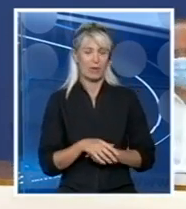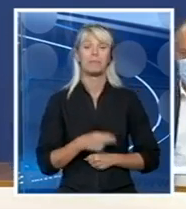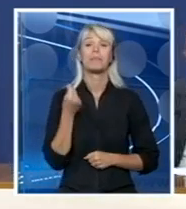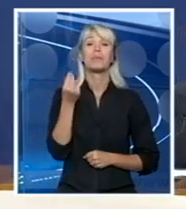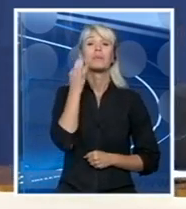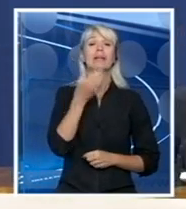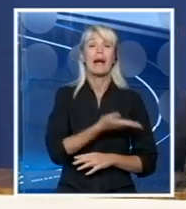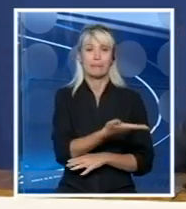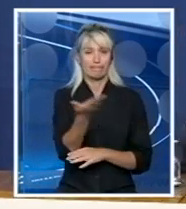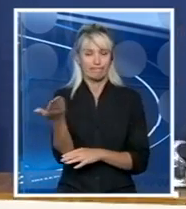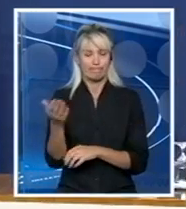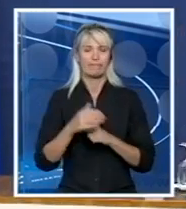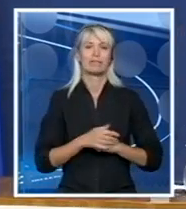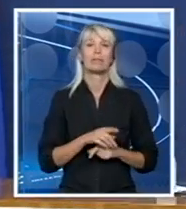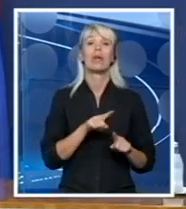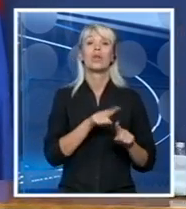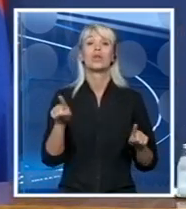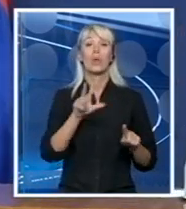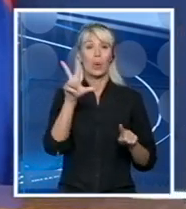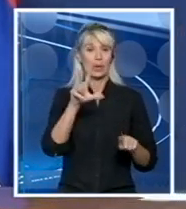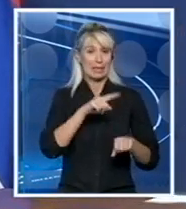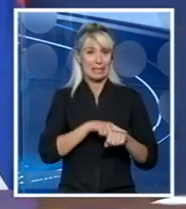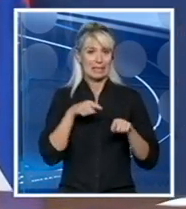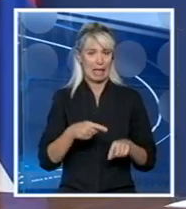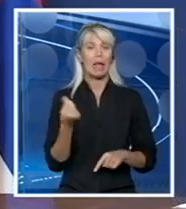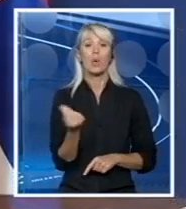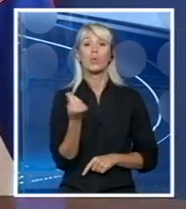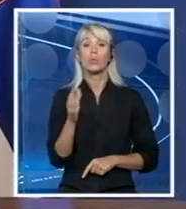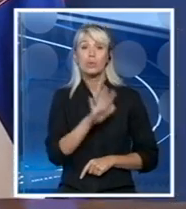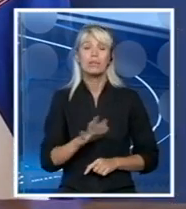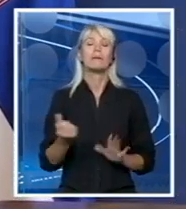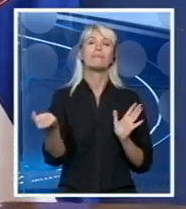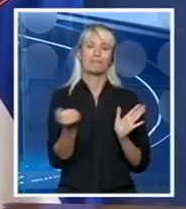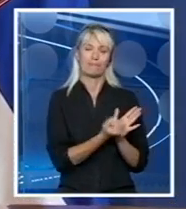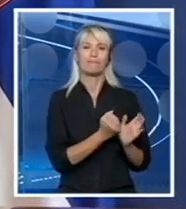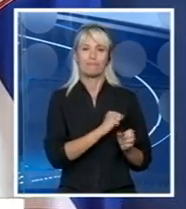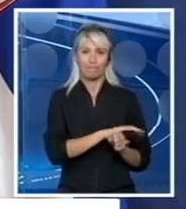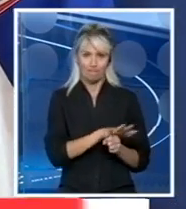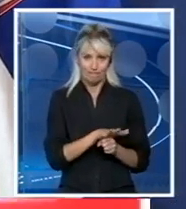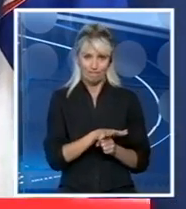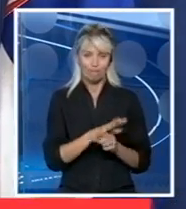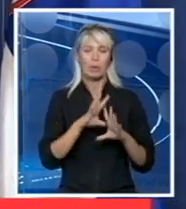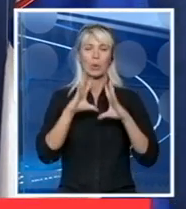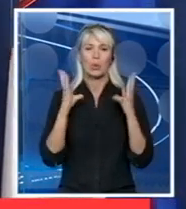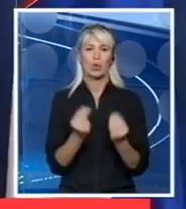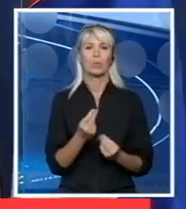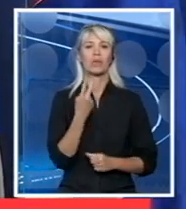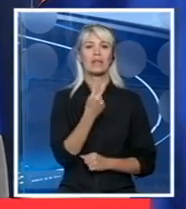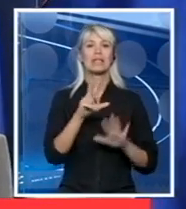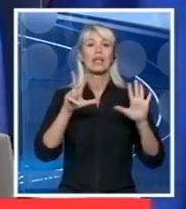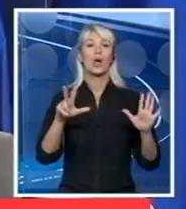svima. Do 15 časova u Republici Srbiji registrovano je ukupno